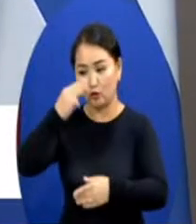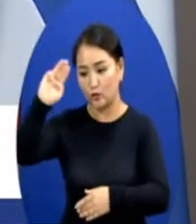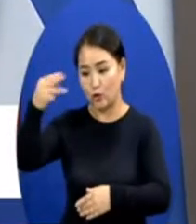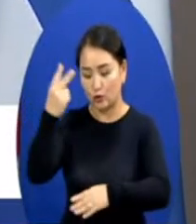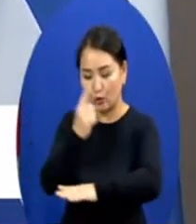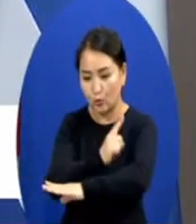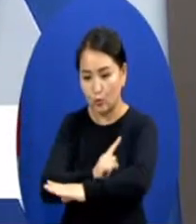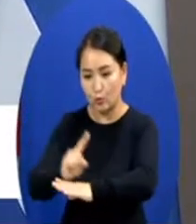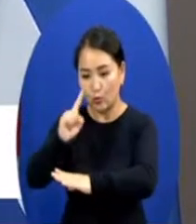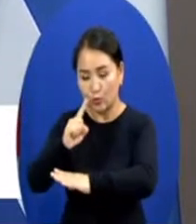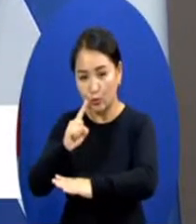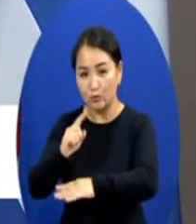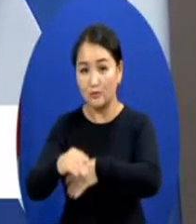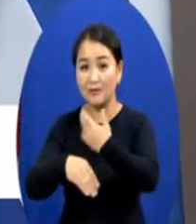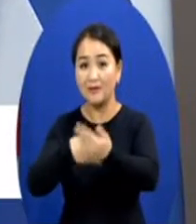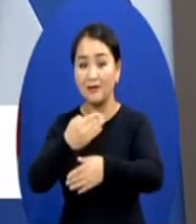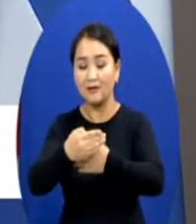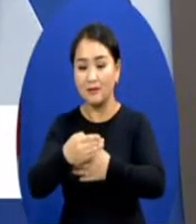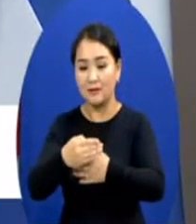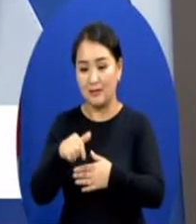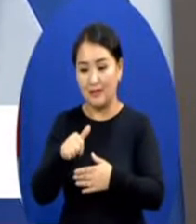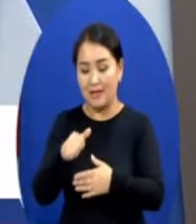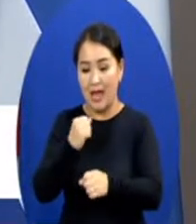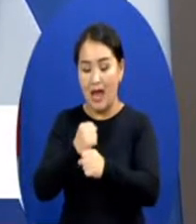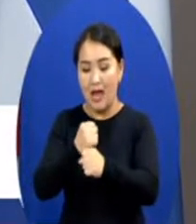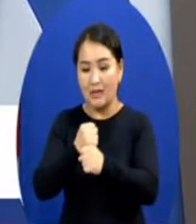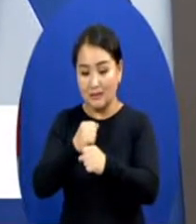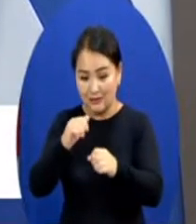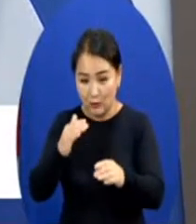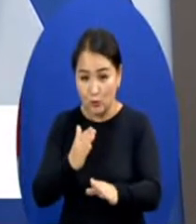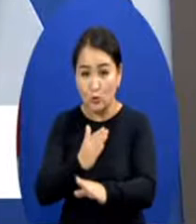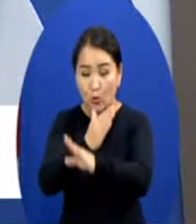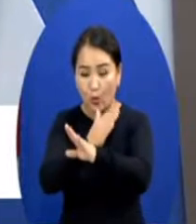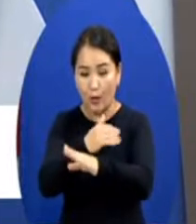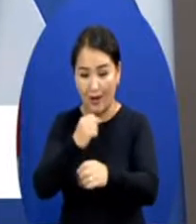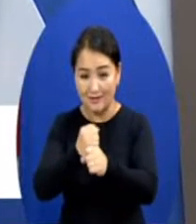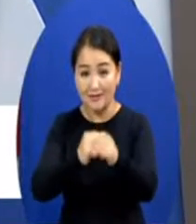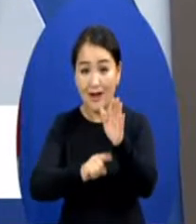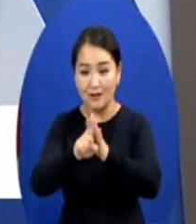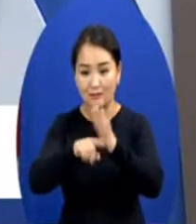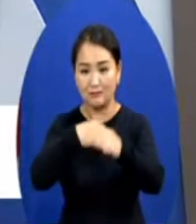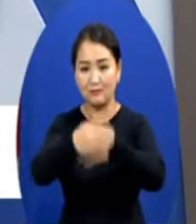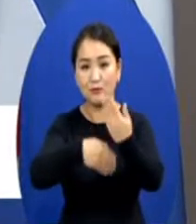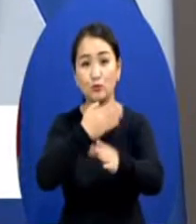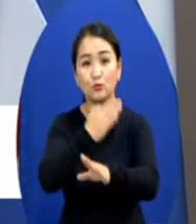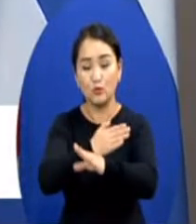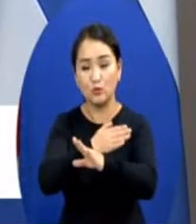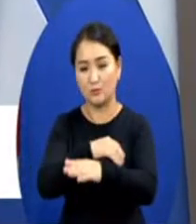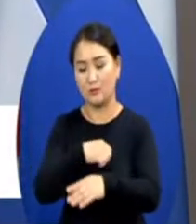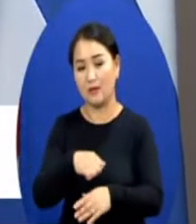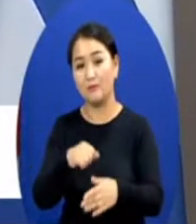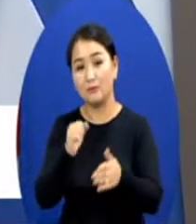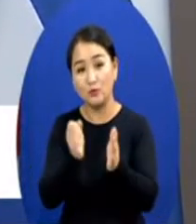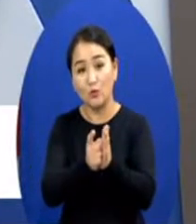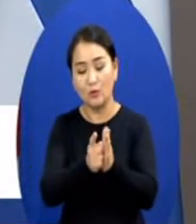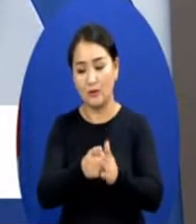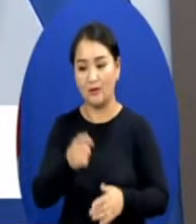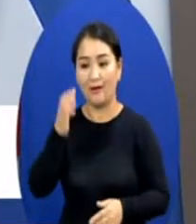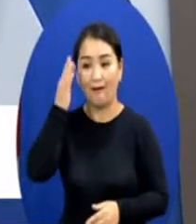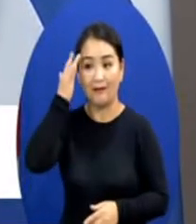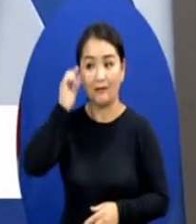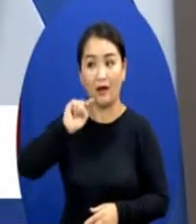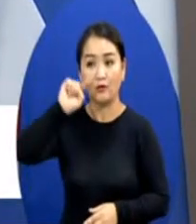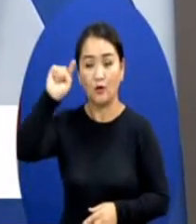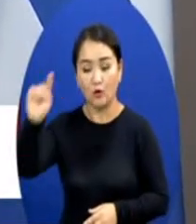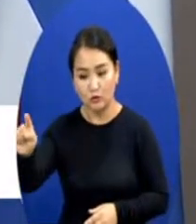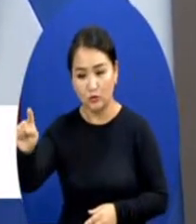үр дүнд хүрэхэд энэ залгам чанар эхэлсэн ажлуудаа дуусгадаг байх энэ юм маш чухал. Гадныхтай одоо яваал ирсэн чинь